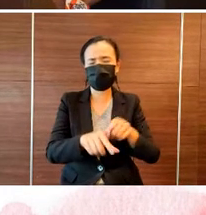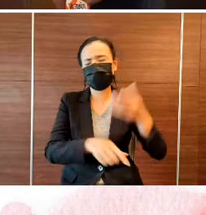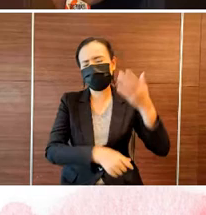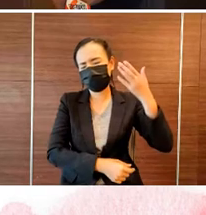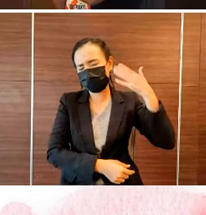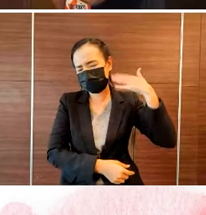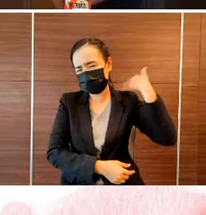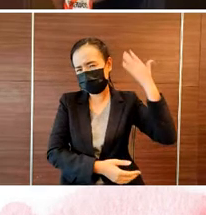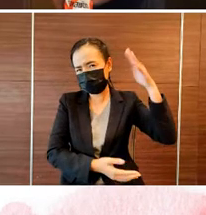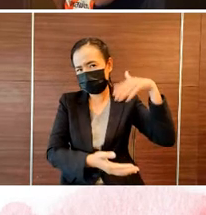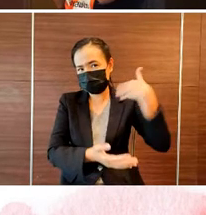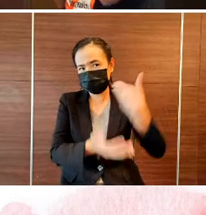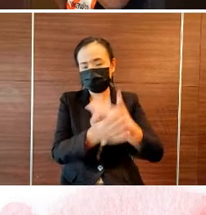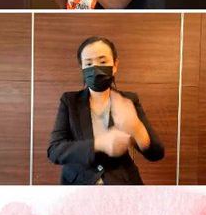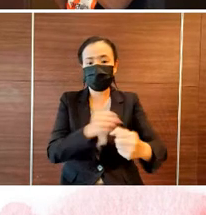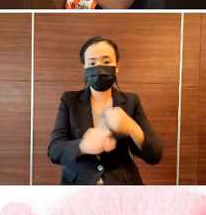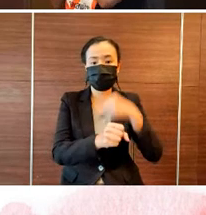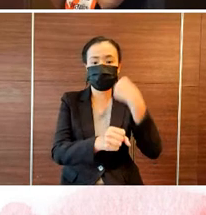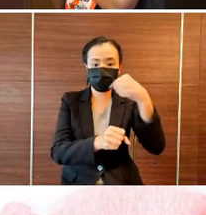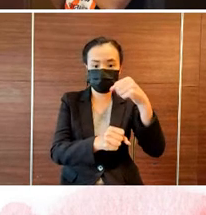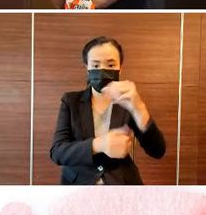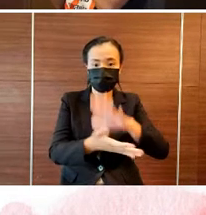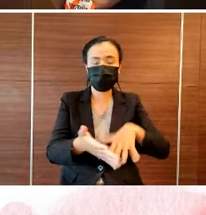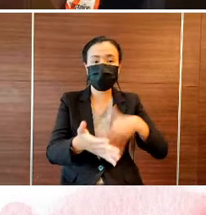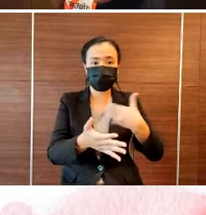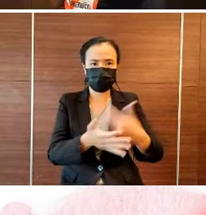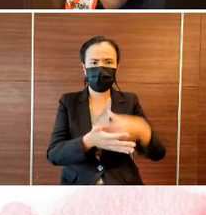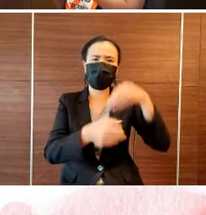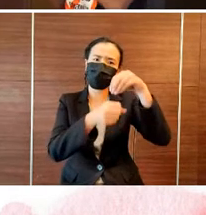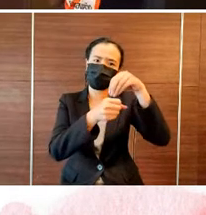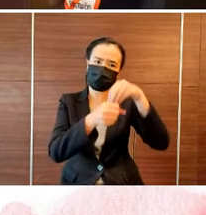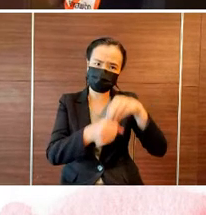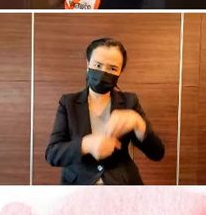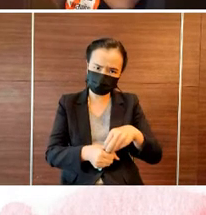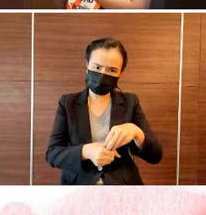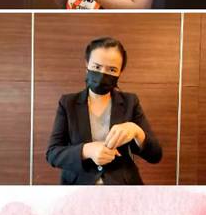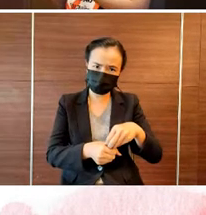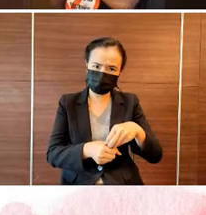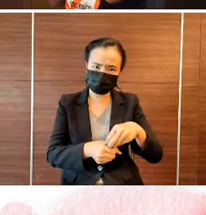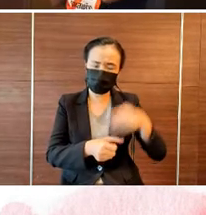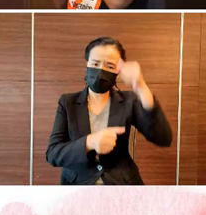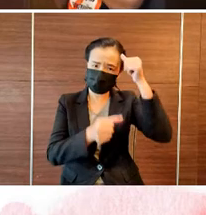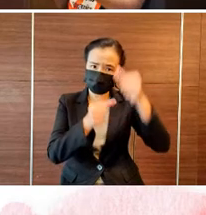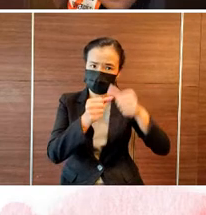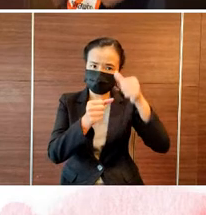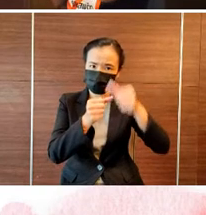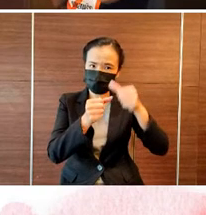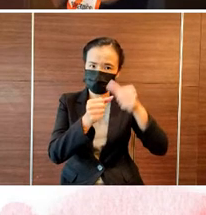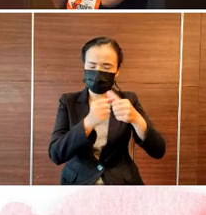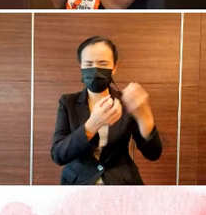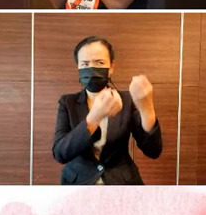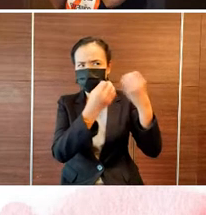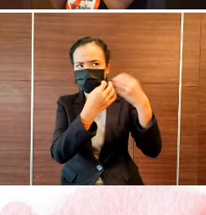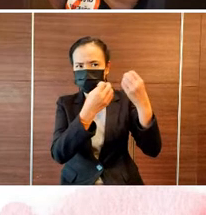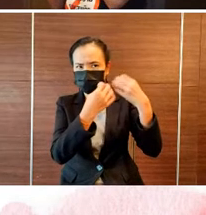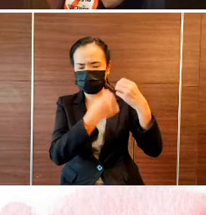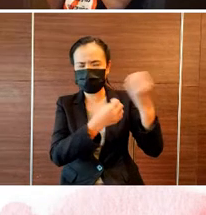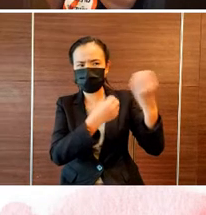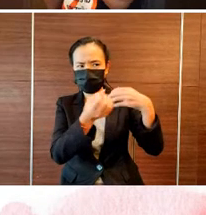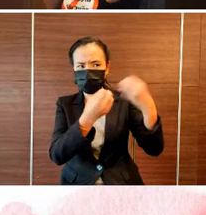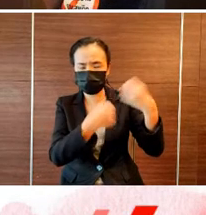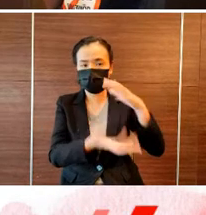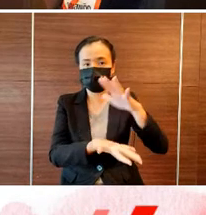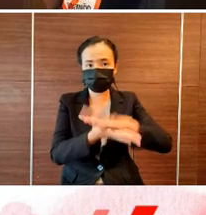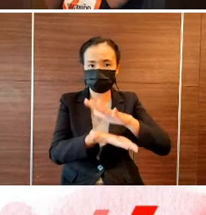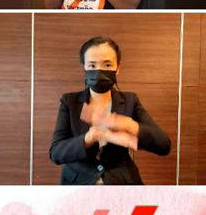มาหลาย10ปีแล้วแบบแผนนี้ก็ฝังอยู่ในหัวของพวกเราอยู่ในเบ้าล้อมอยู่ในการสั่งสอนของโรงเรียนส